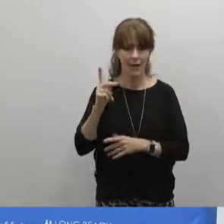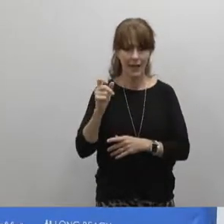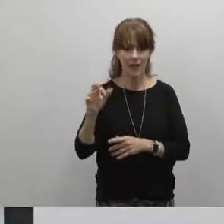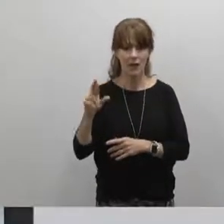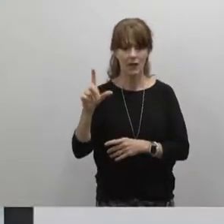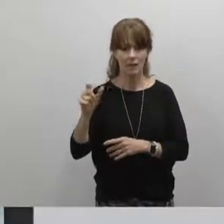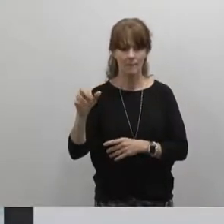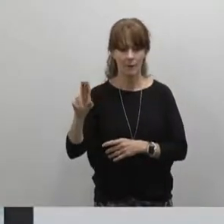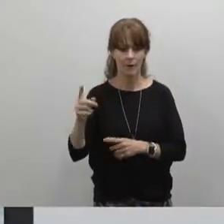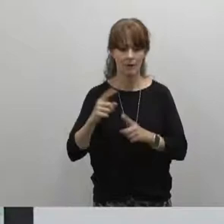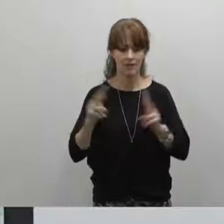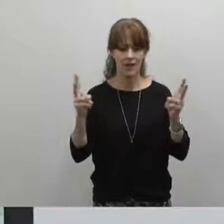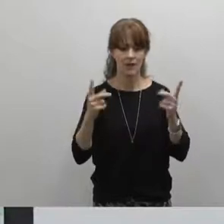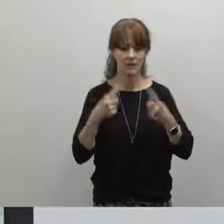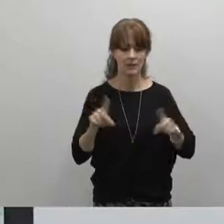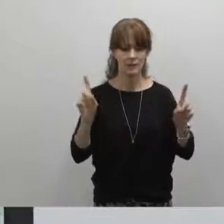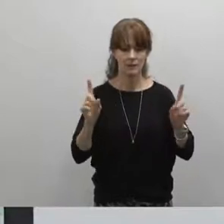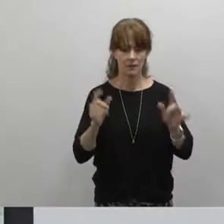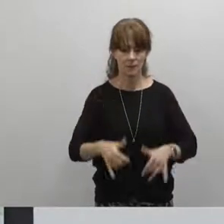High School